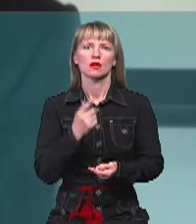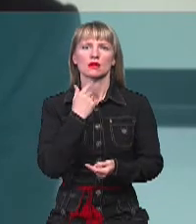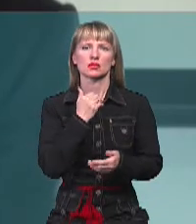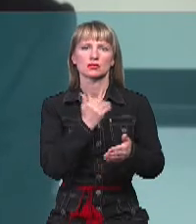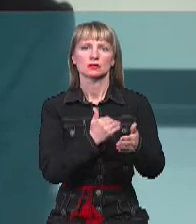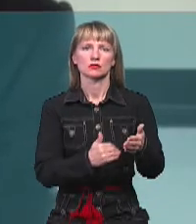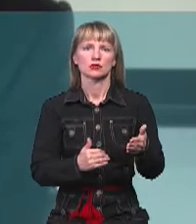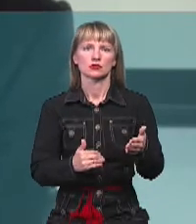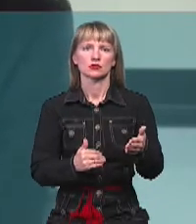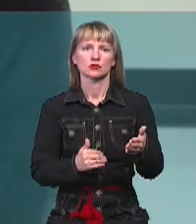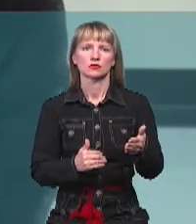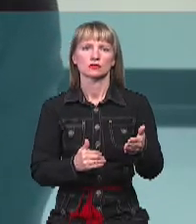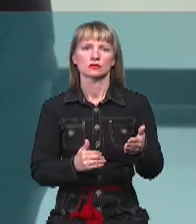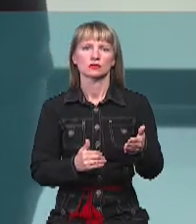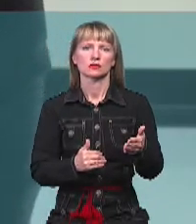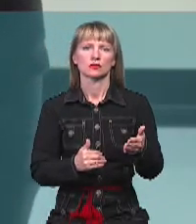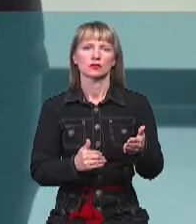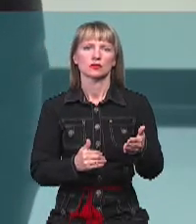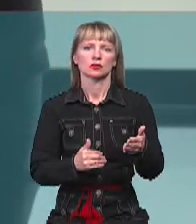нема з 1 квітня. І нічого.